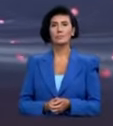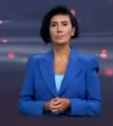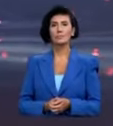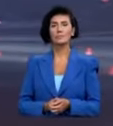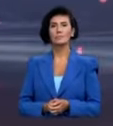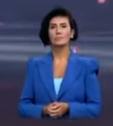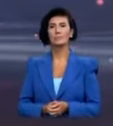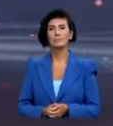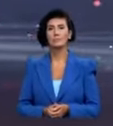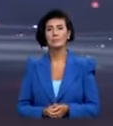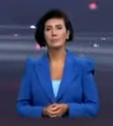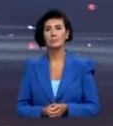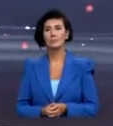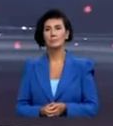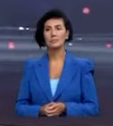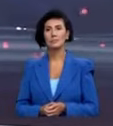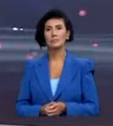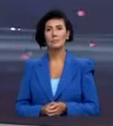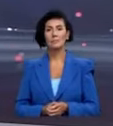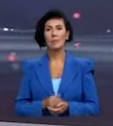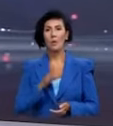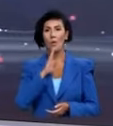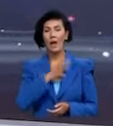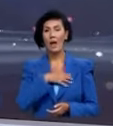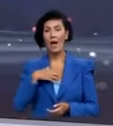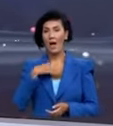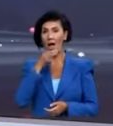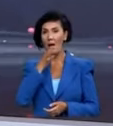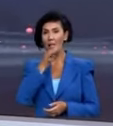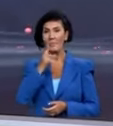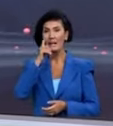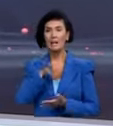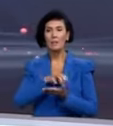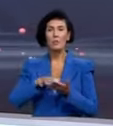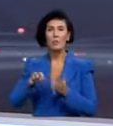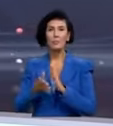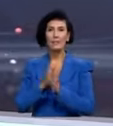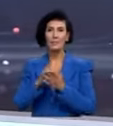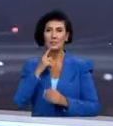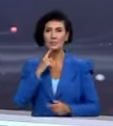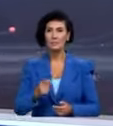Evet sevgili seyirciler, bu bağlantıyla birlikte öğle ana haberin ilk bölümünü noktalıyoruz. Bahar Gökkuş Şahin'e de teşekkür ederim.